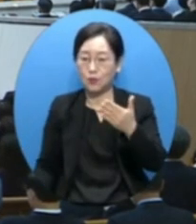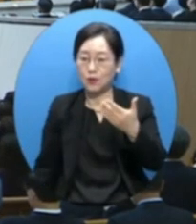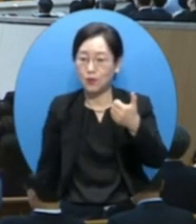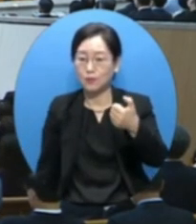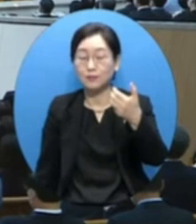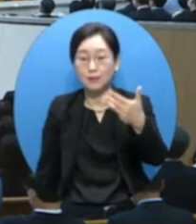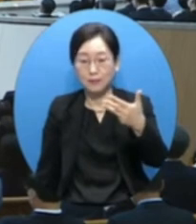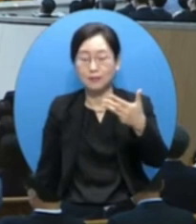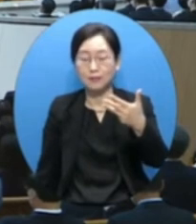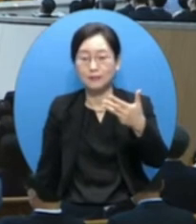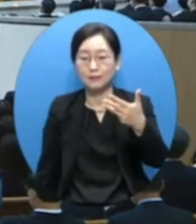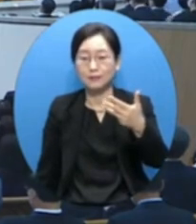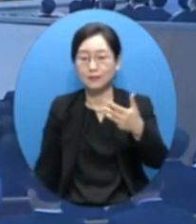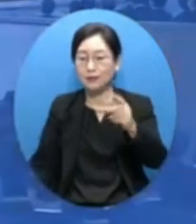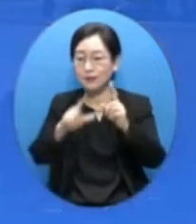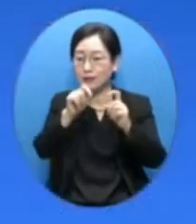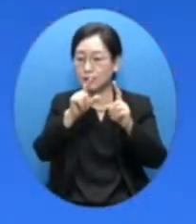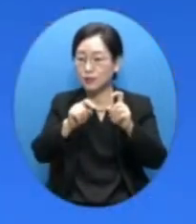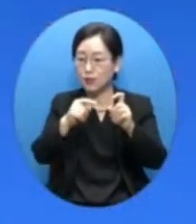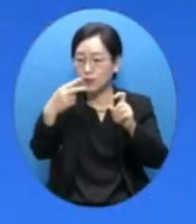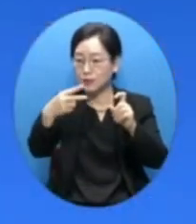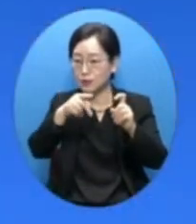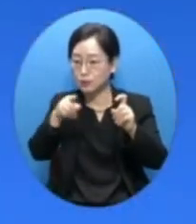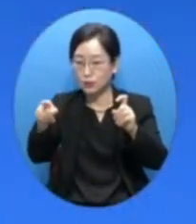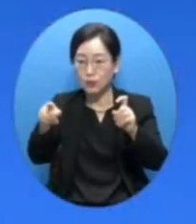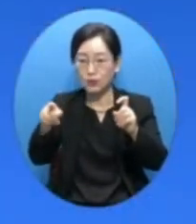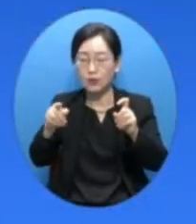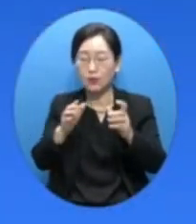1953년 11월 1일부터